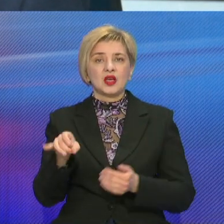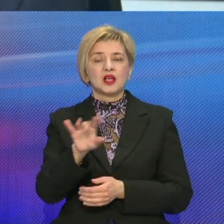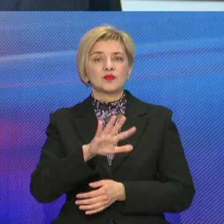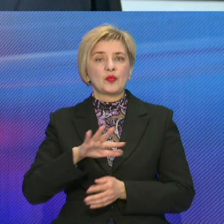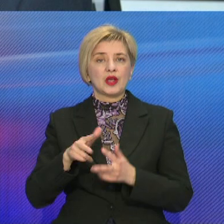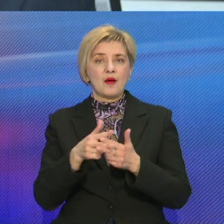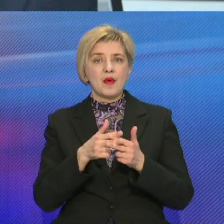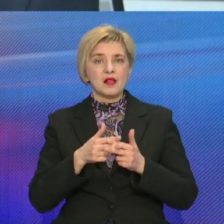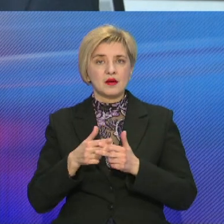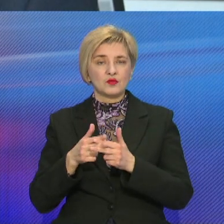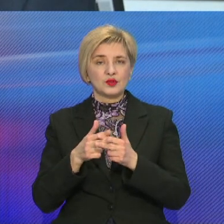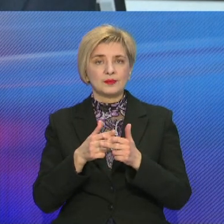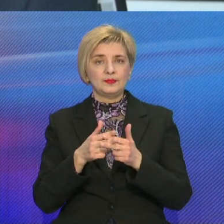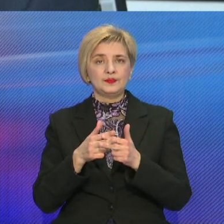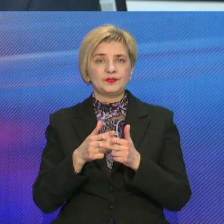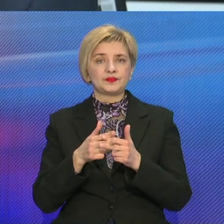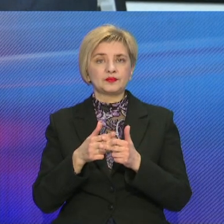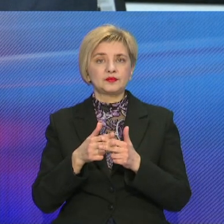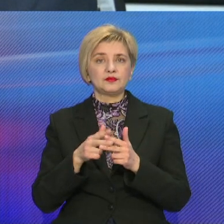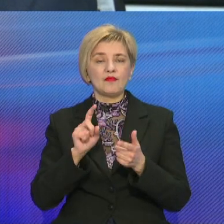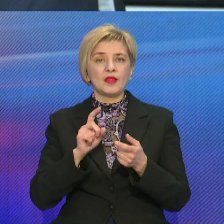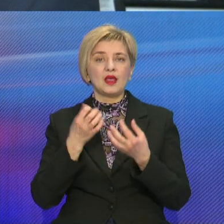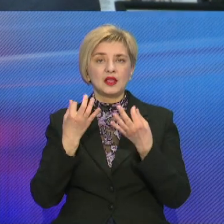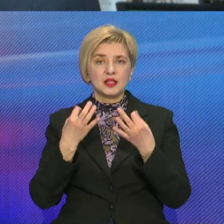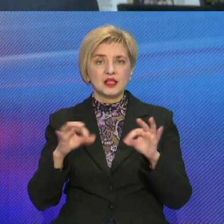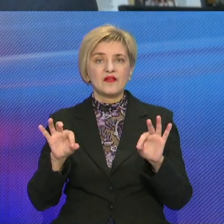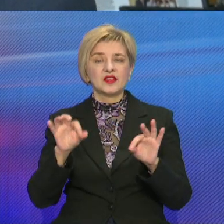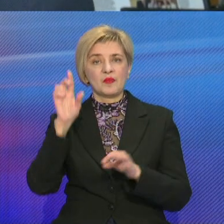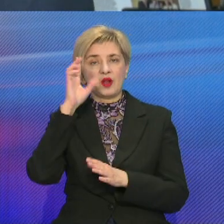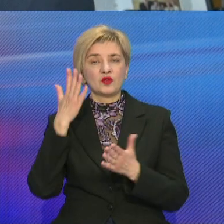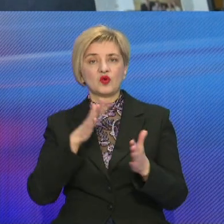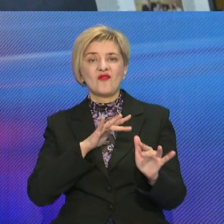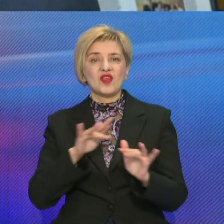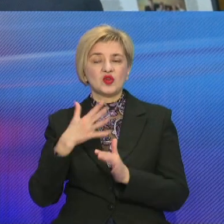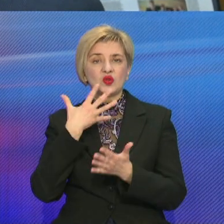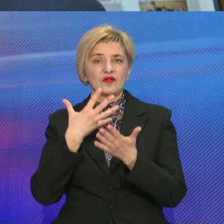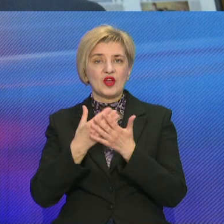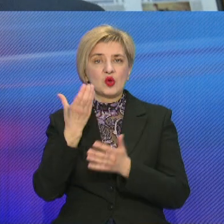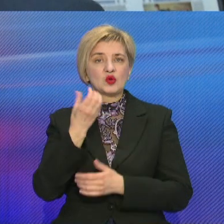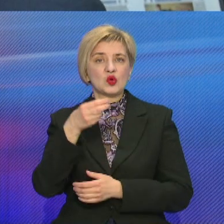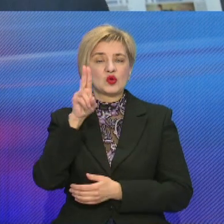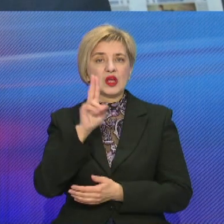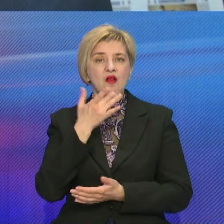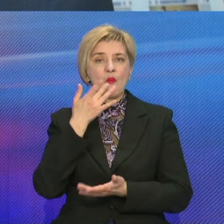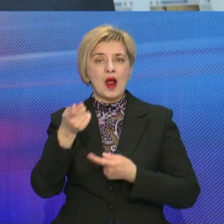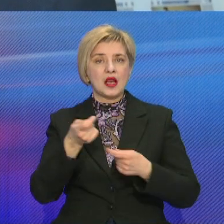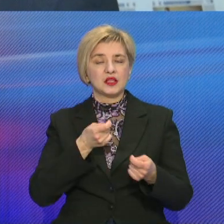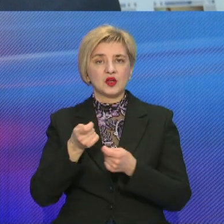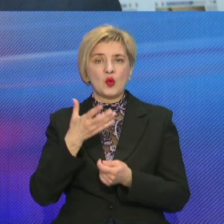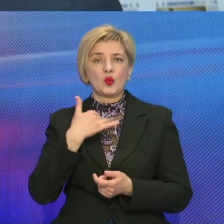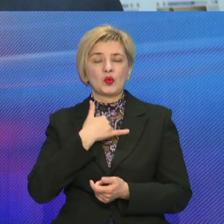Республика Беларусь – это независимое государство, которое ведет свою социальную политику. У нас социальная